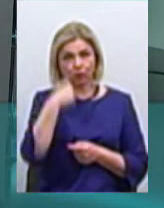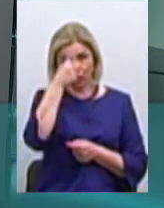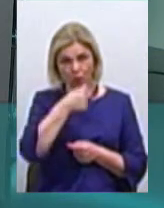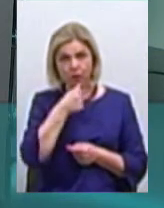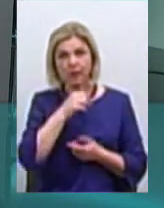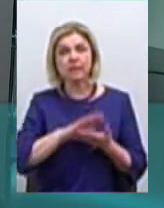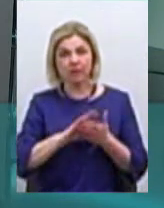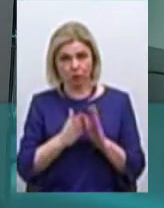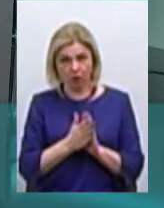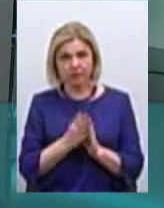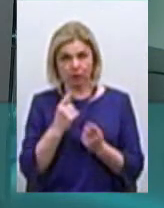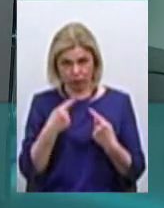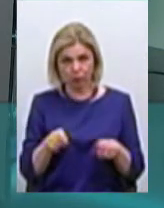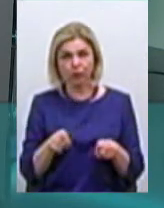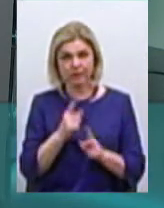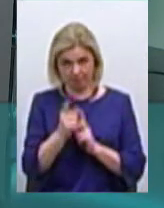ситуація змінилась?